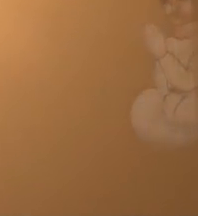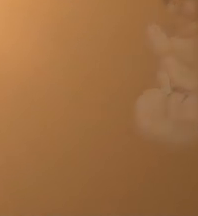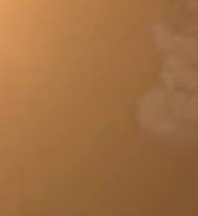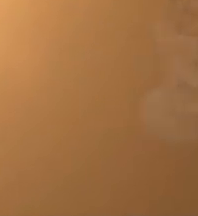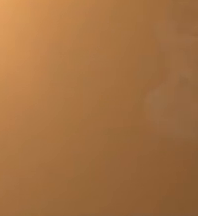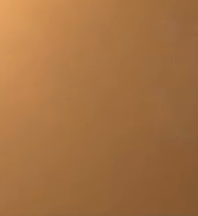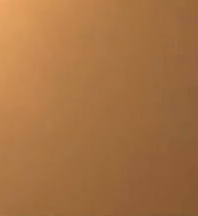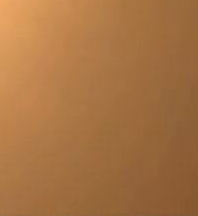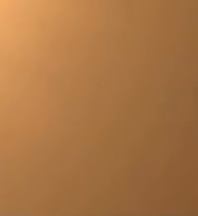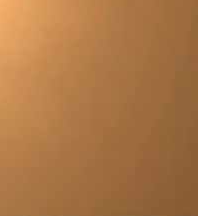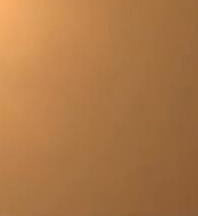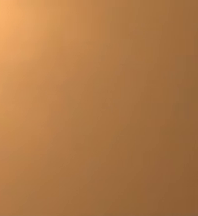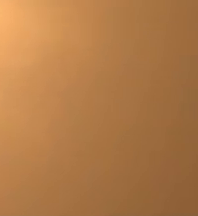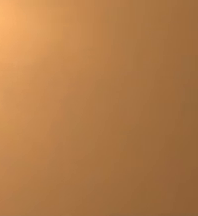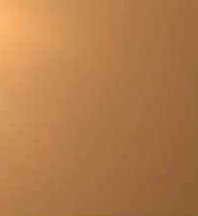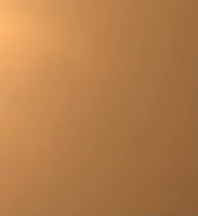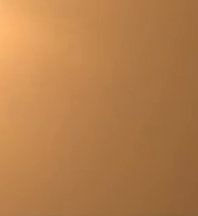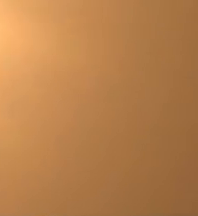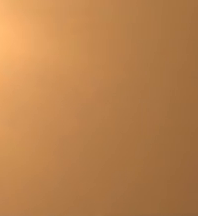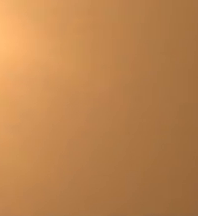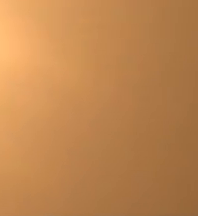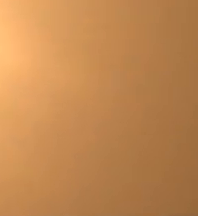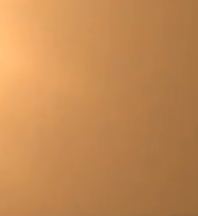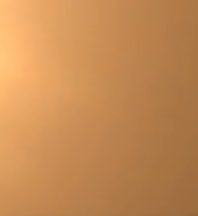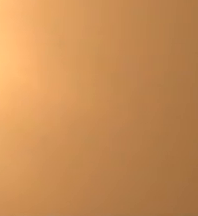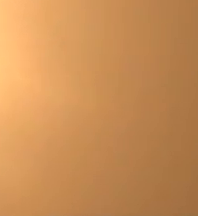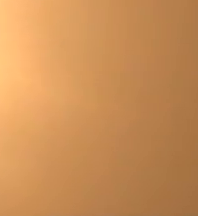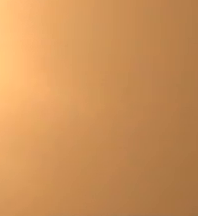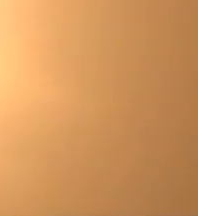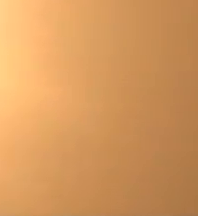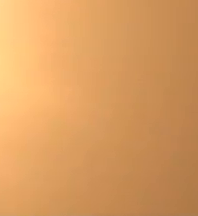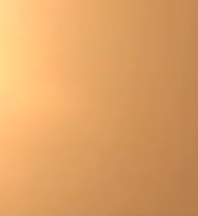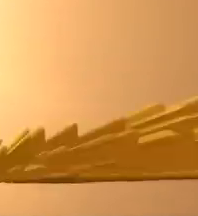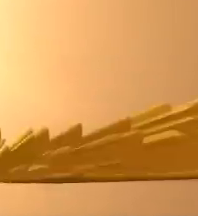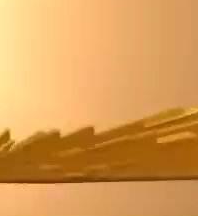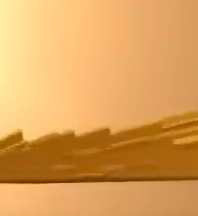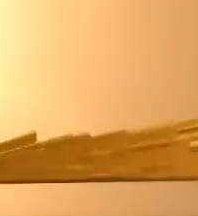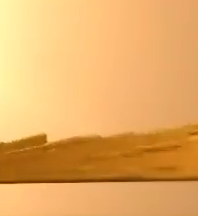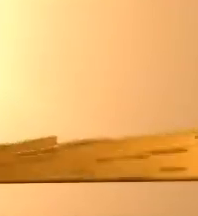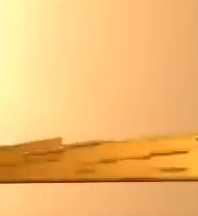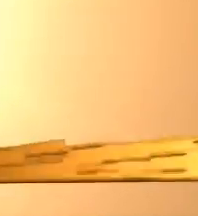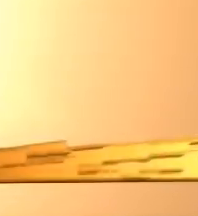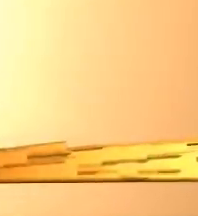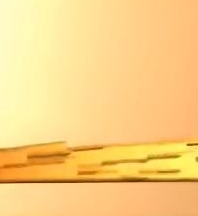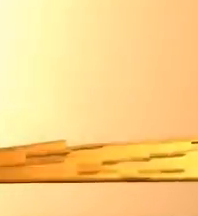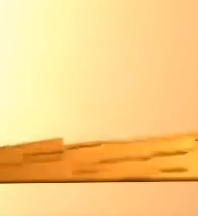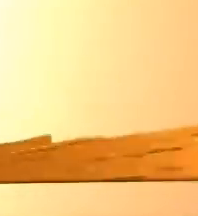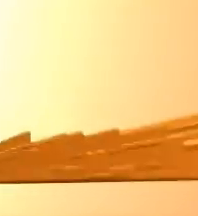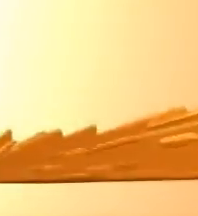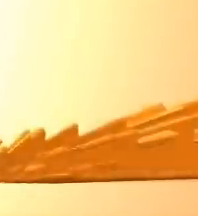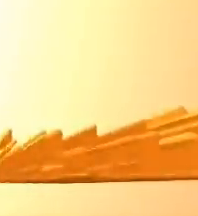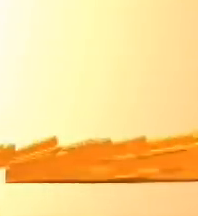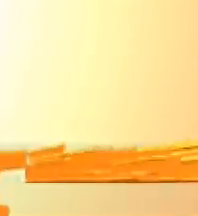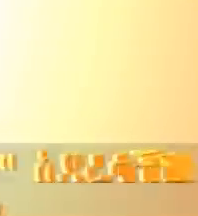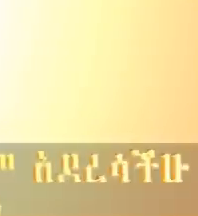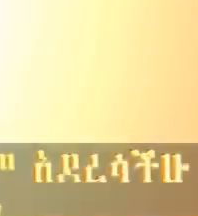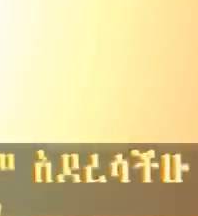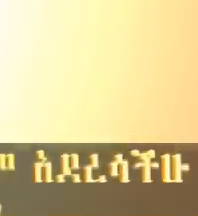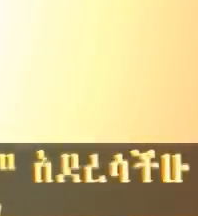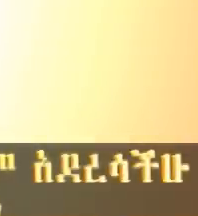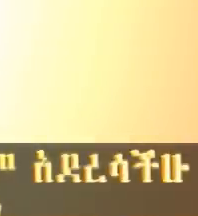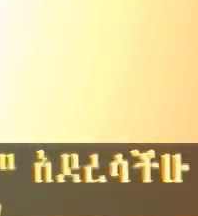ገባል፣ ግርግርታ ለዚህ ገባል። የሞት ኃይል ተዋርዷል ዛሬ